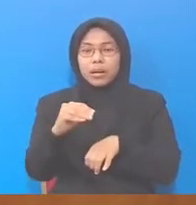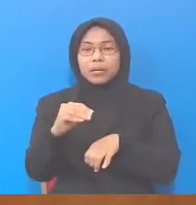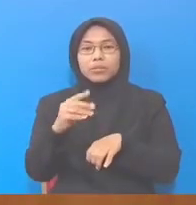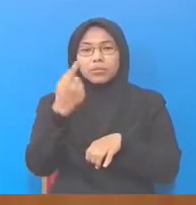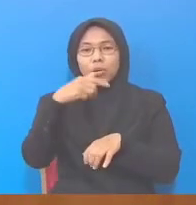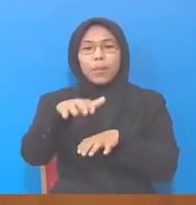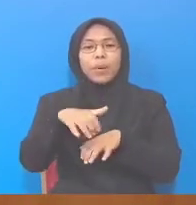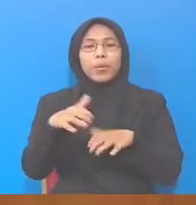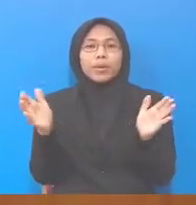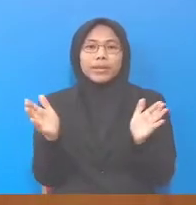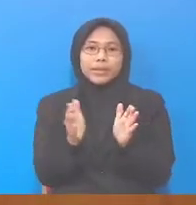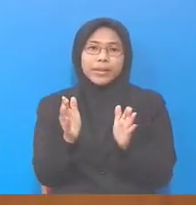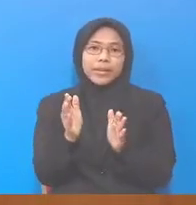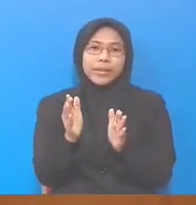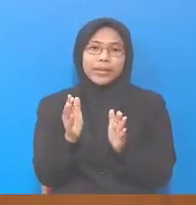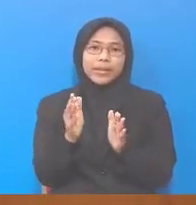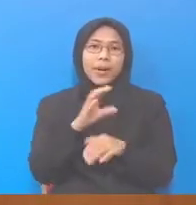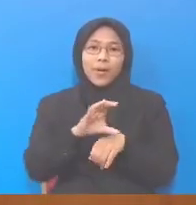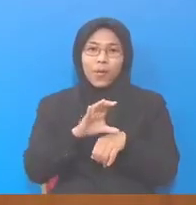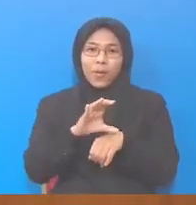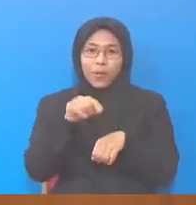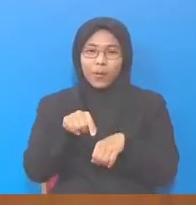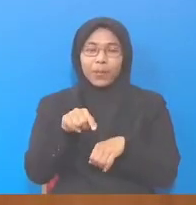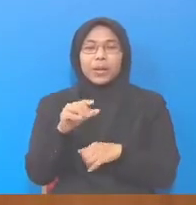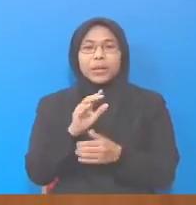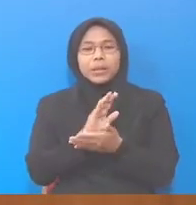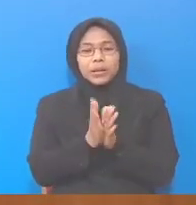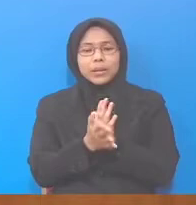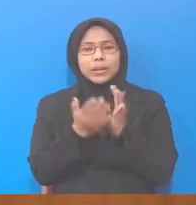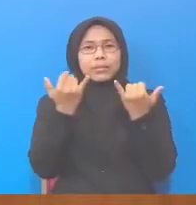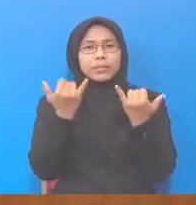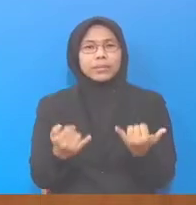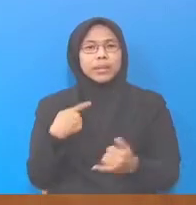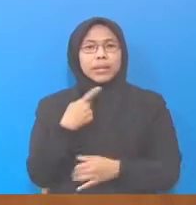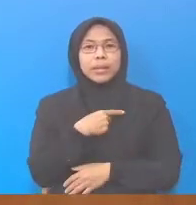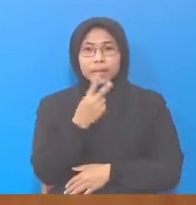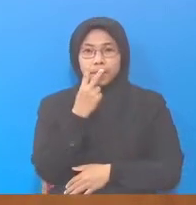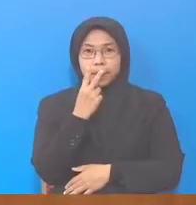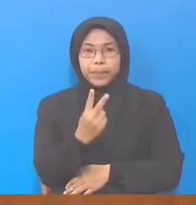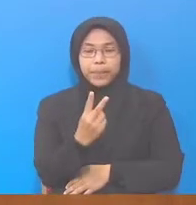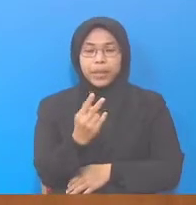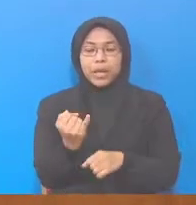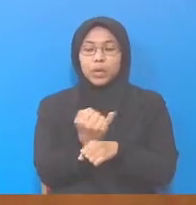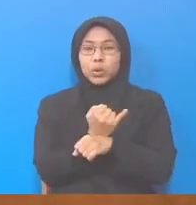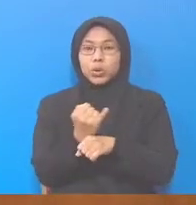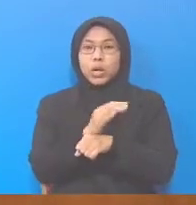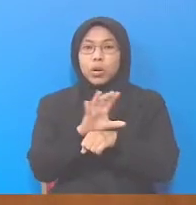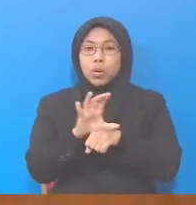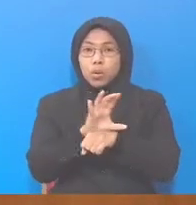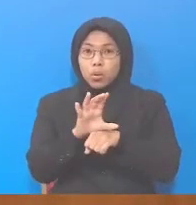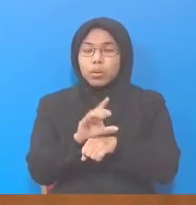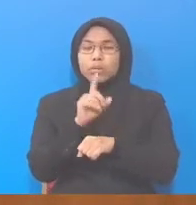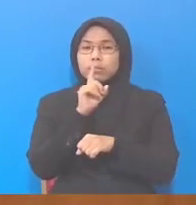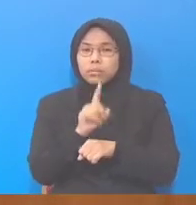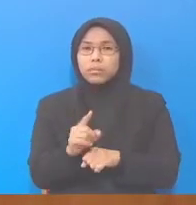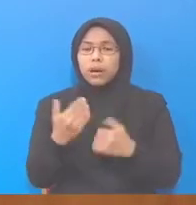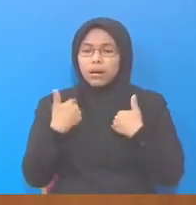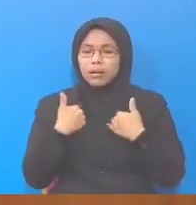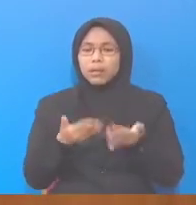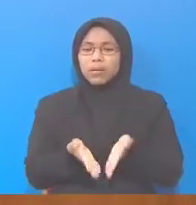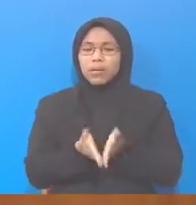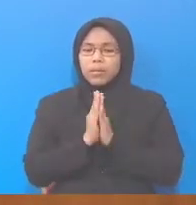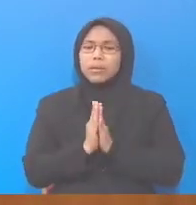pekebun pekebun kecil Koko ini dan sekarang ini kita melihat industri kau kita memang mempunyai